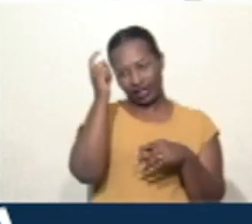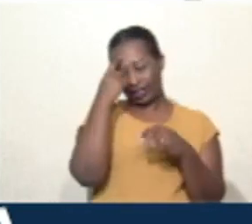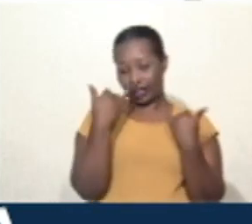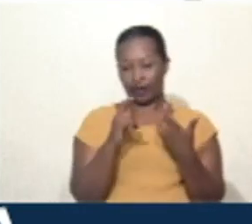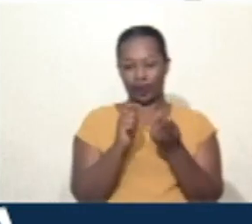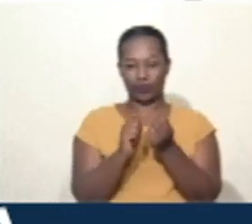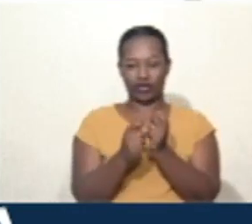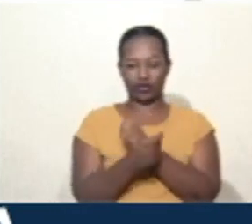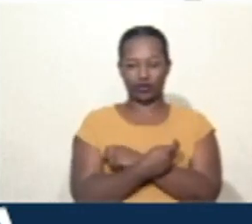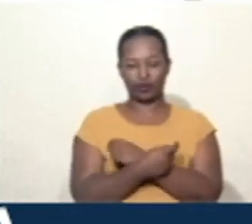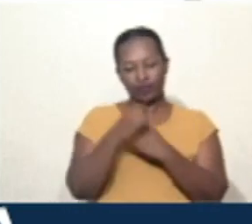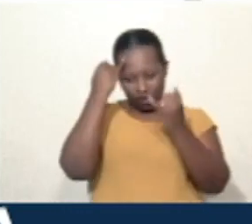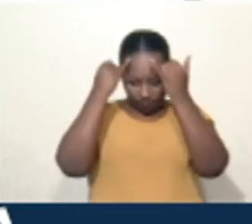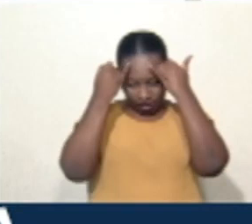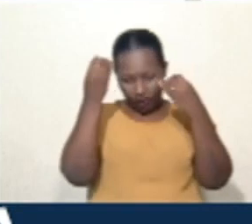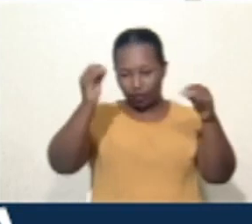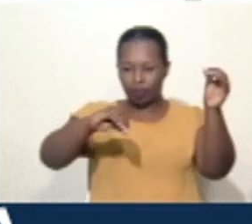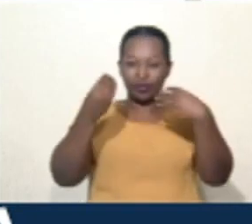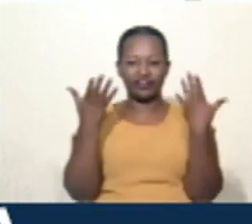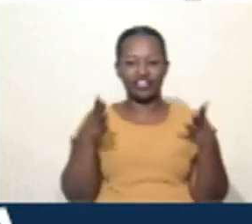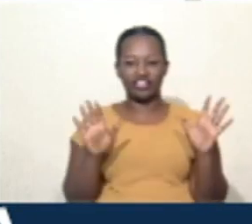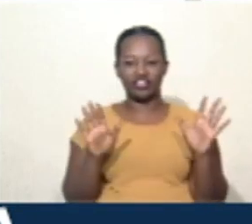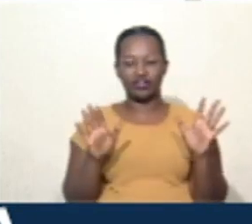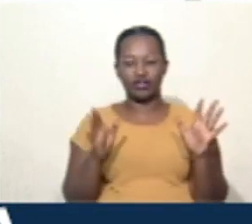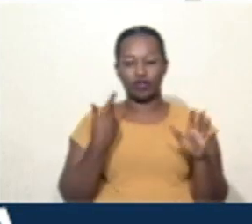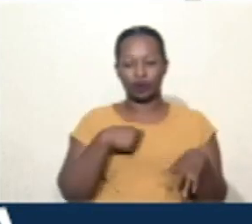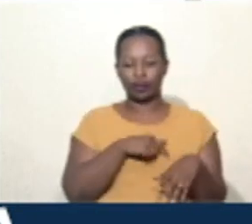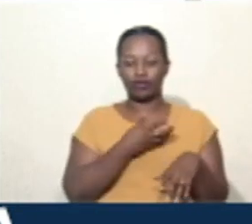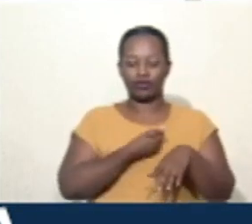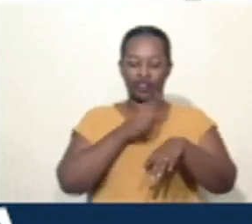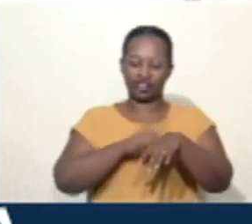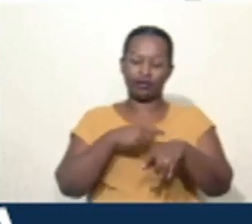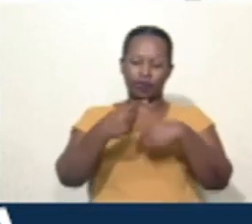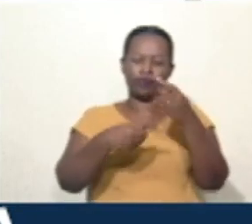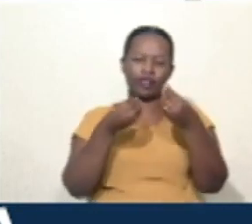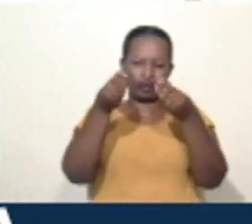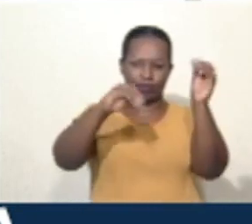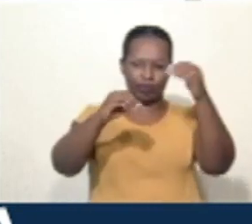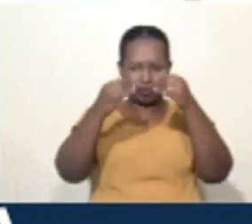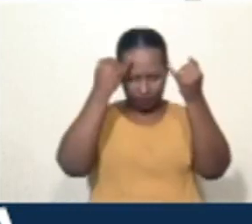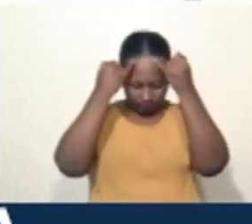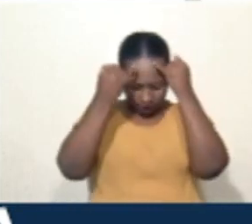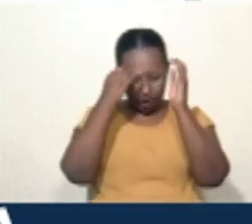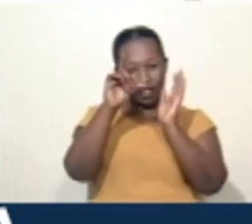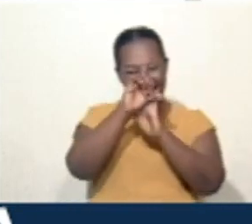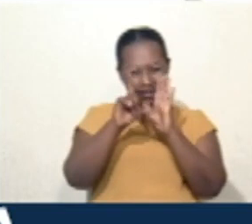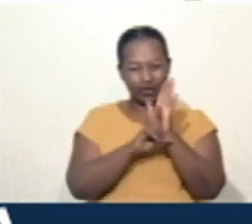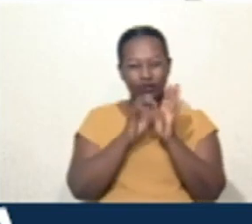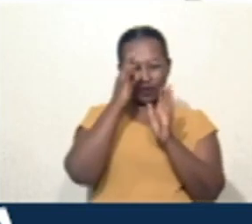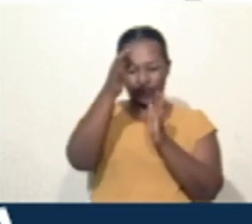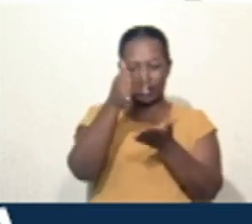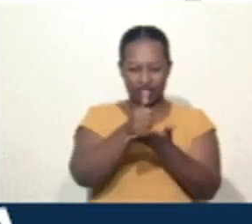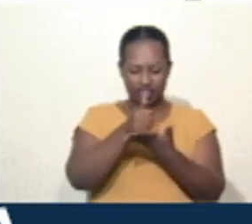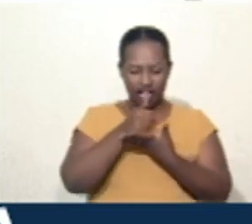riravugururwa, ibitekerezo twarabitanze, ngira ngo dufite n'umwanya wo gukomeza kubitanga kugira ngo n'iryo tegeko rizasohoke